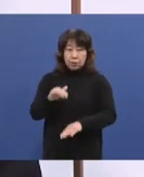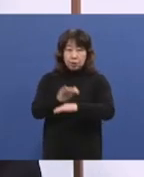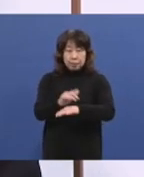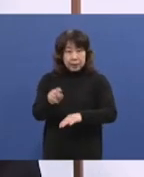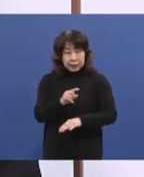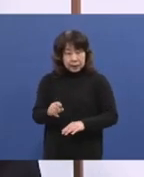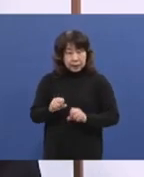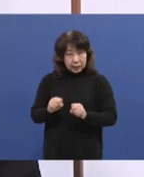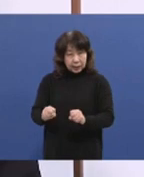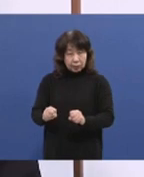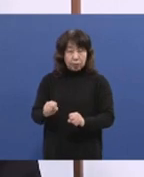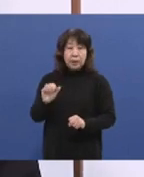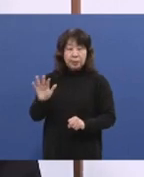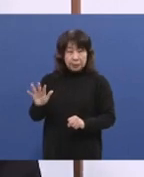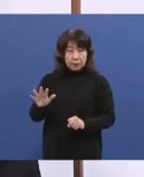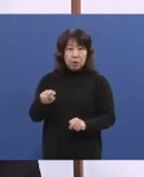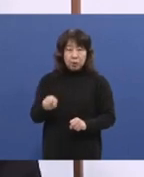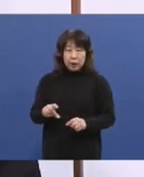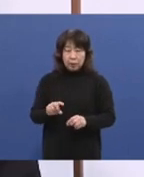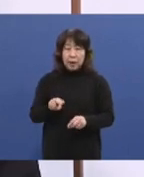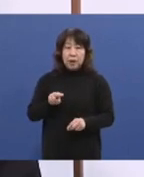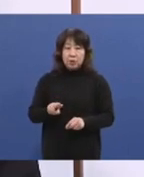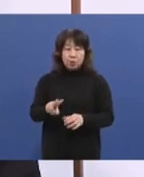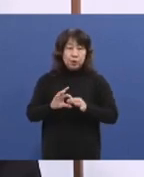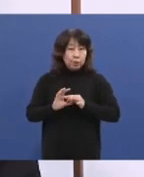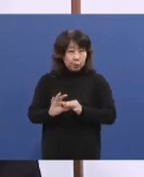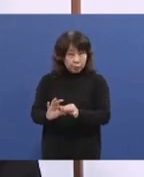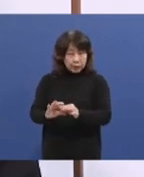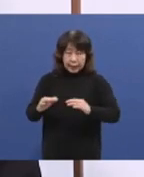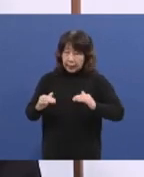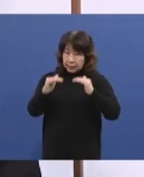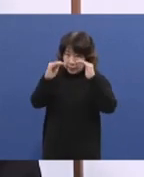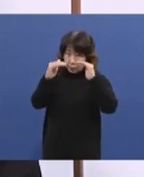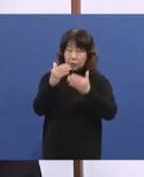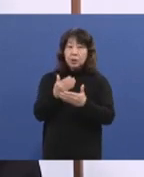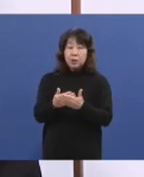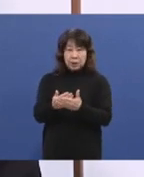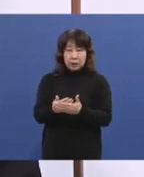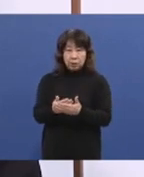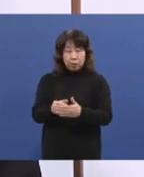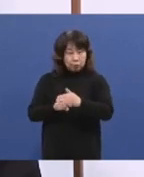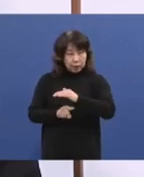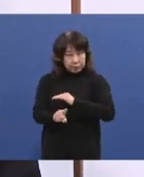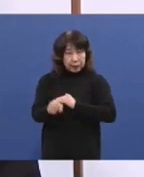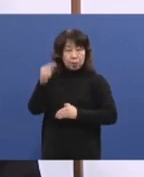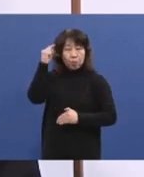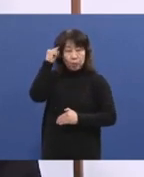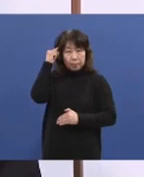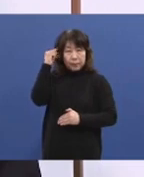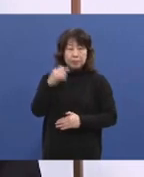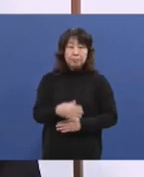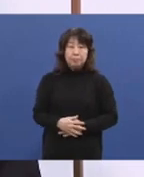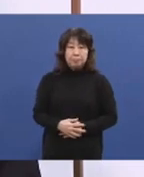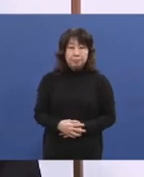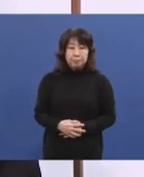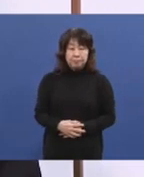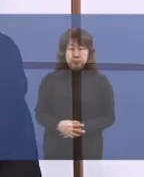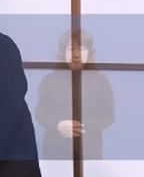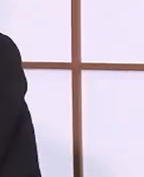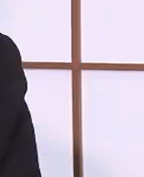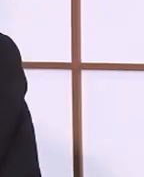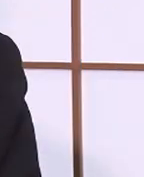将棋を通して自分自身を向上し成長してほしいという思いがあるのではないでしょうか？